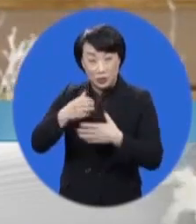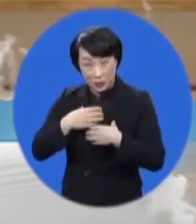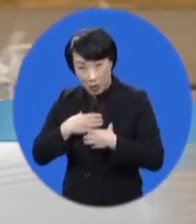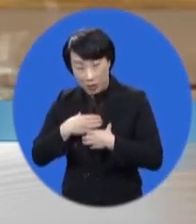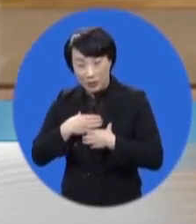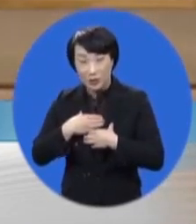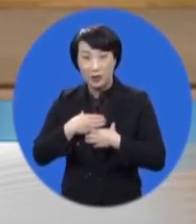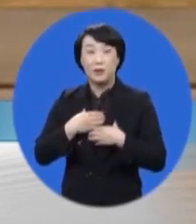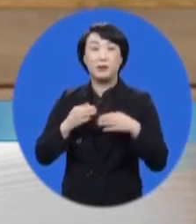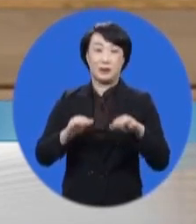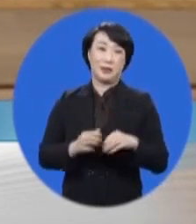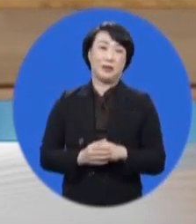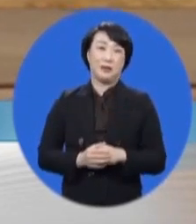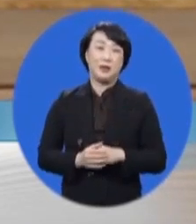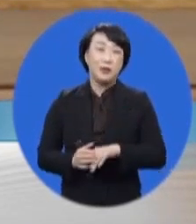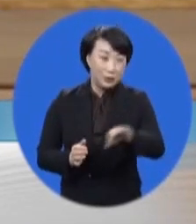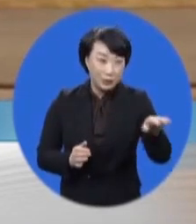그리스도를 경외함으로